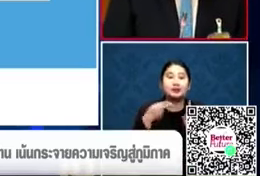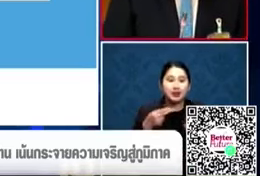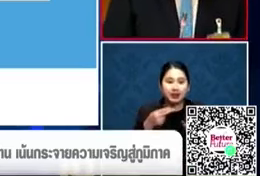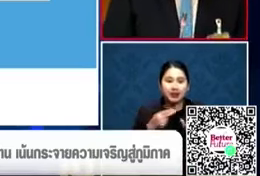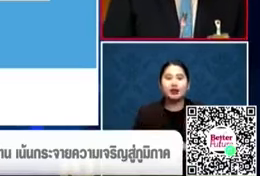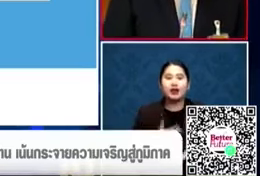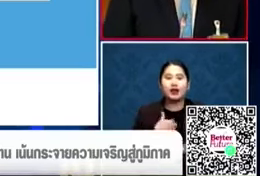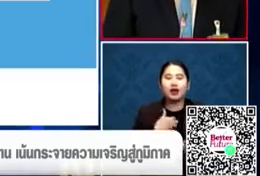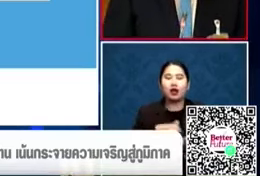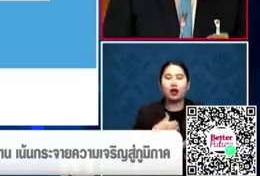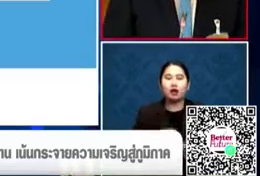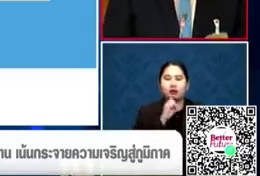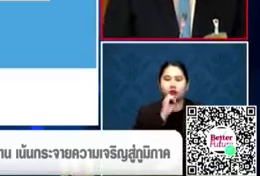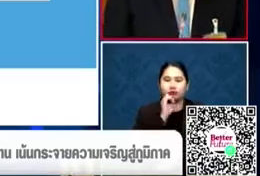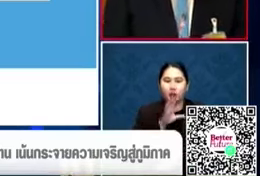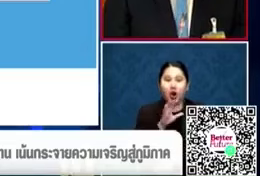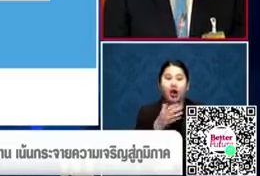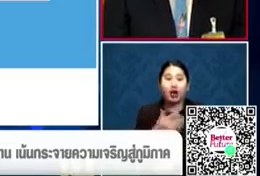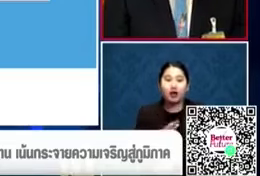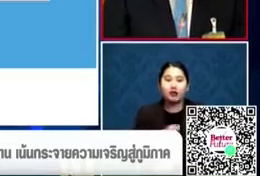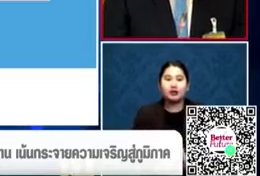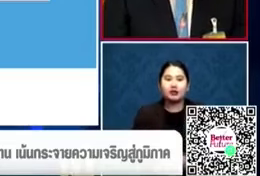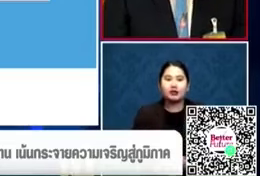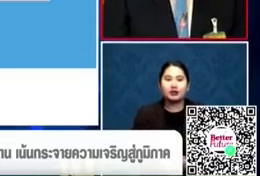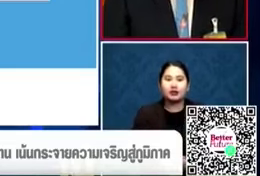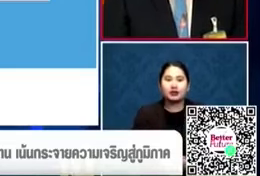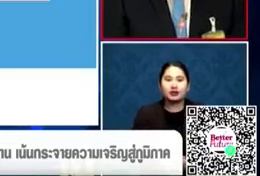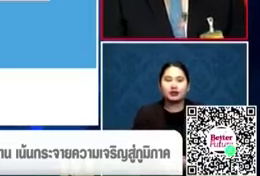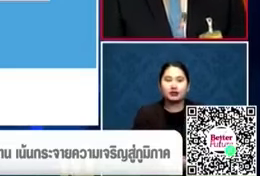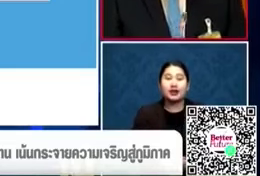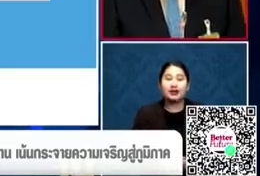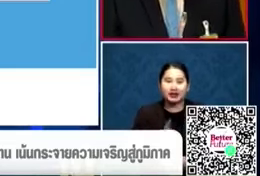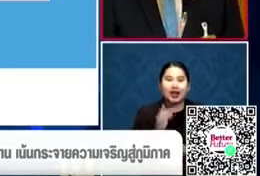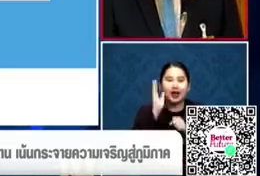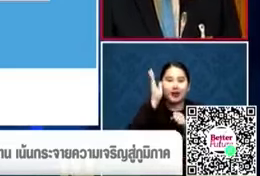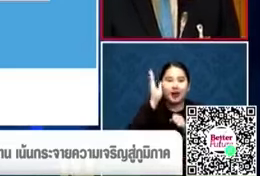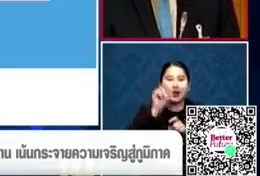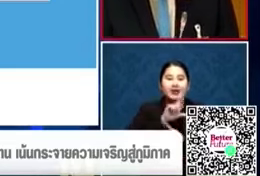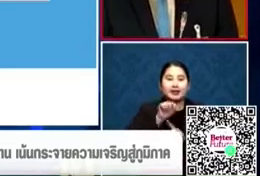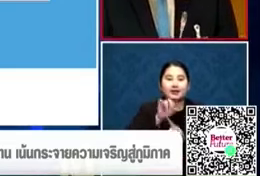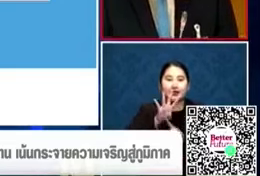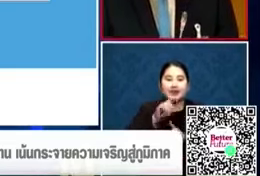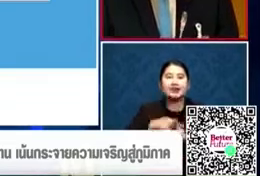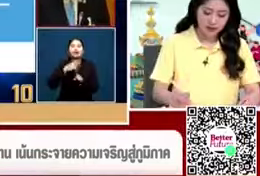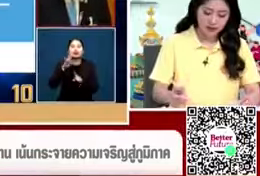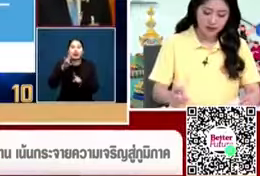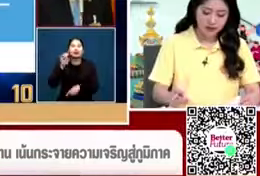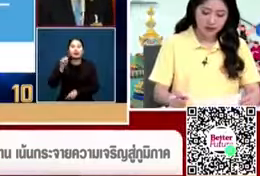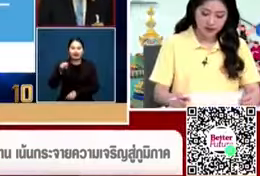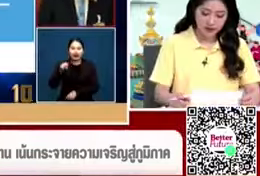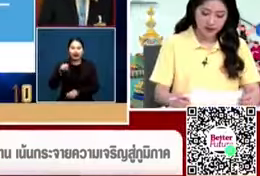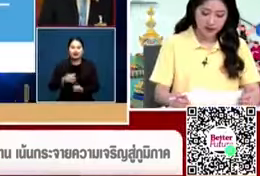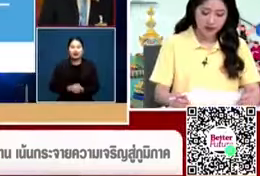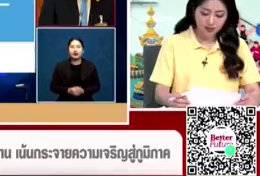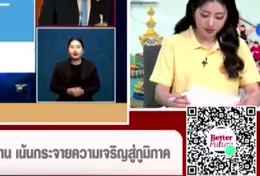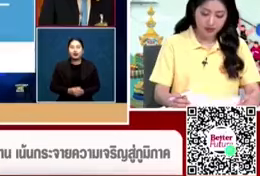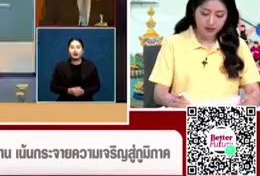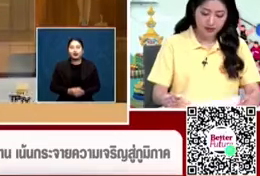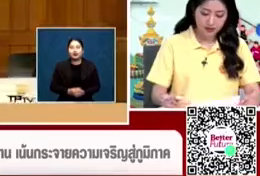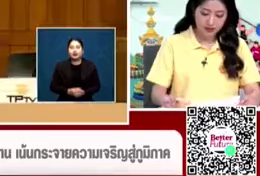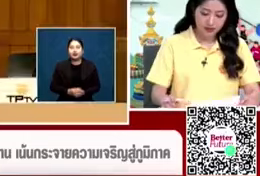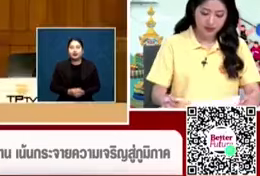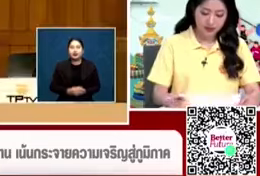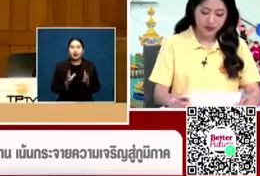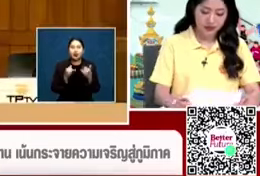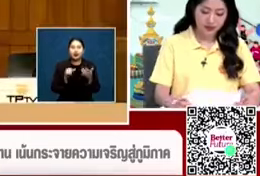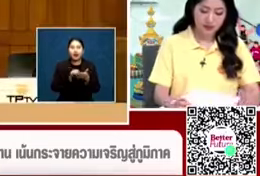ภารกิจท่านแน ่ น แน่นจริงๆแล้วก็ลงไปทุกพื้นที่จริงๆเพื่ออย่างที่บอกฟังปัญหาของพี่น้องประชาชนโดยตรงเลยแล้วก็ความเดือดร้อน